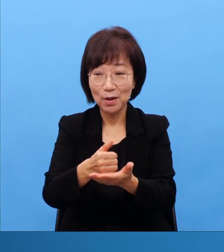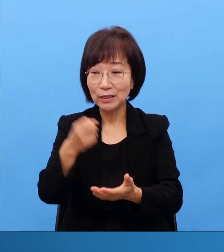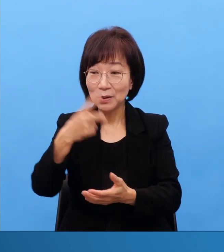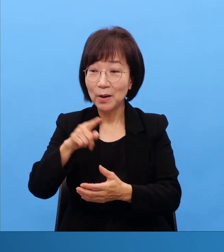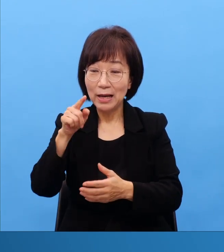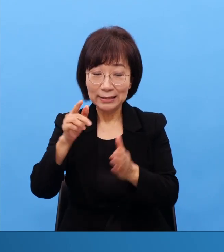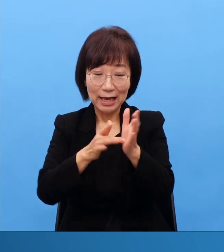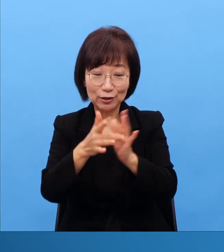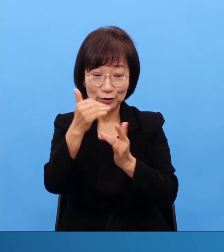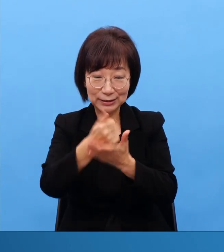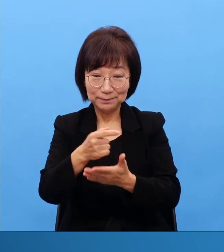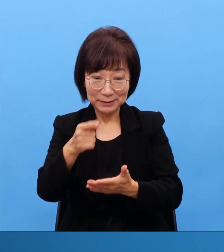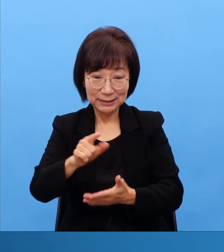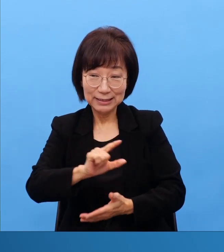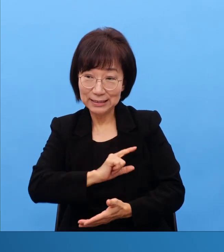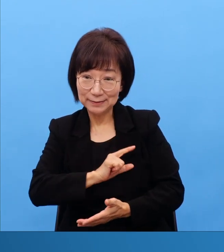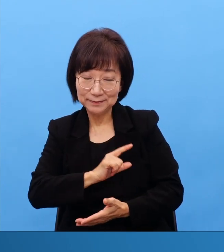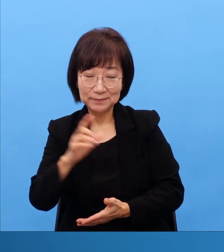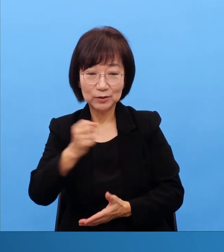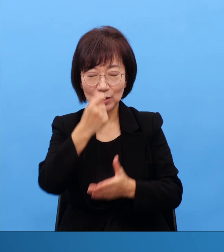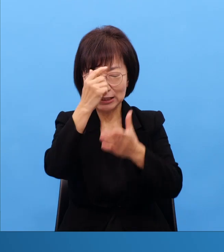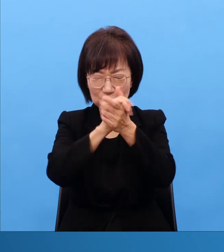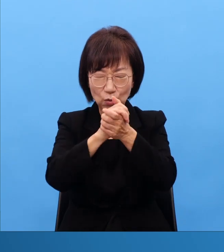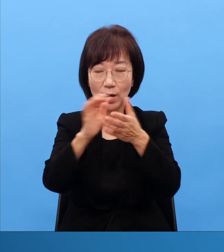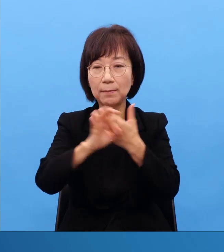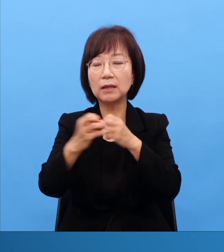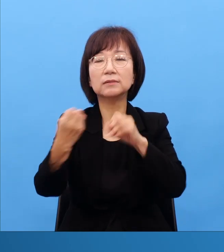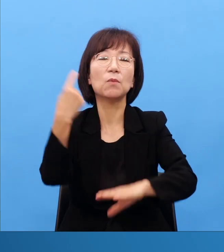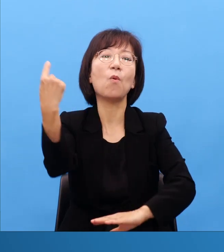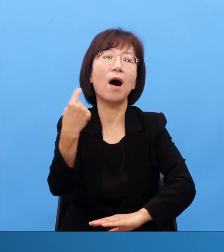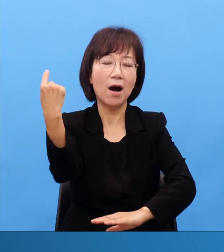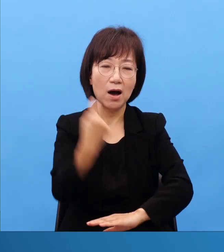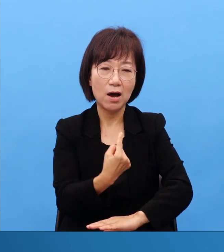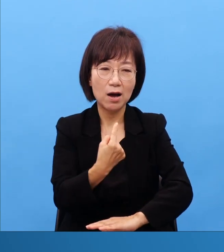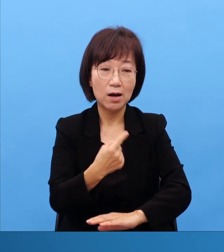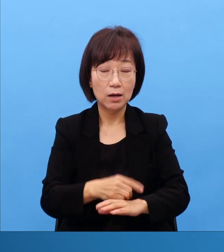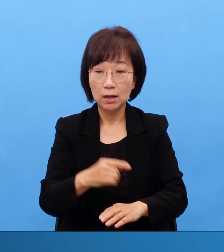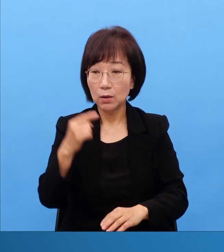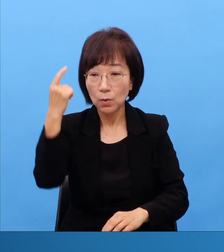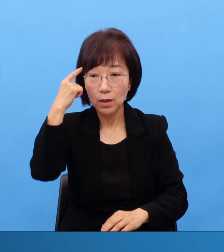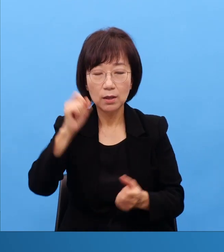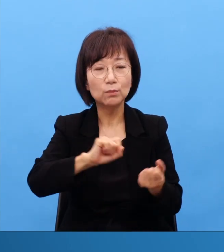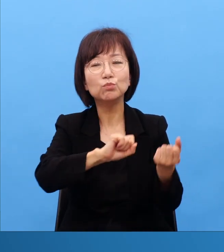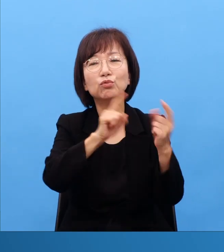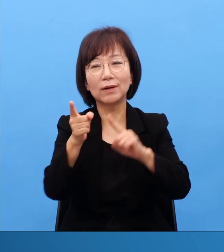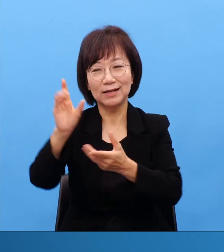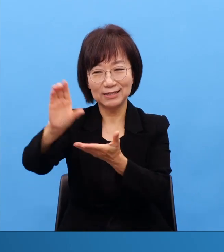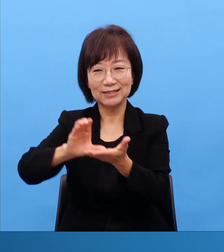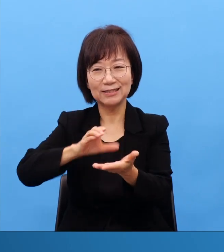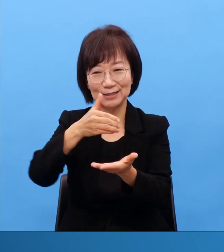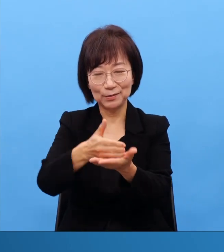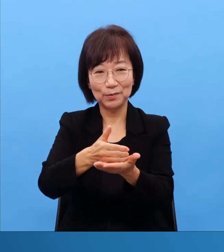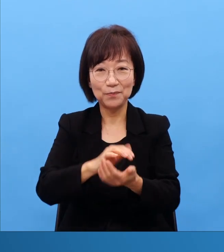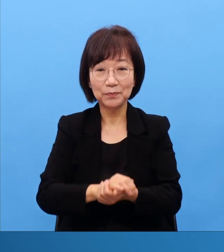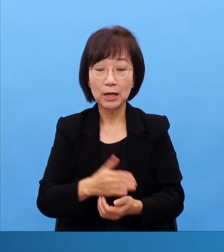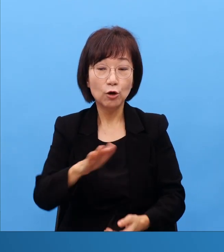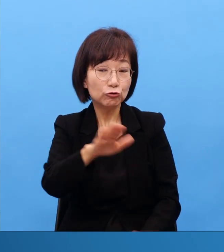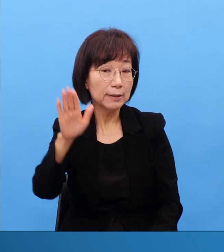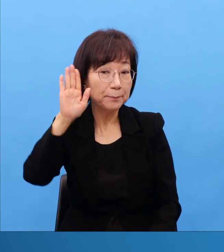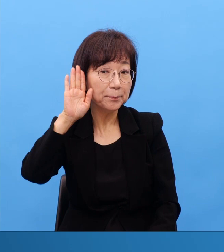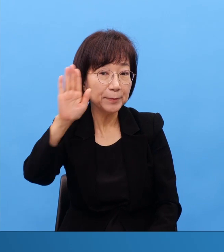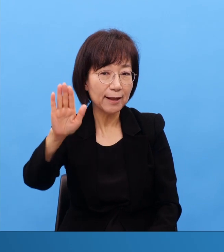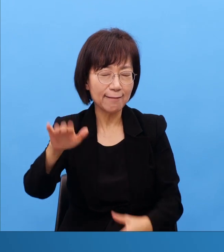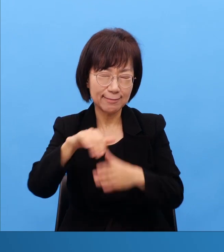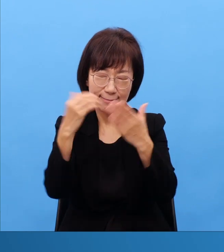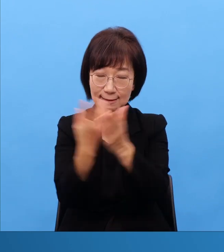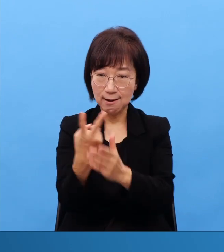옵니다. 부활하신 그리스도. And if you pray in his name even now you can receive your answer. He is the resurrected Lord Jesus. 우리의 Christ. 미래 문제 보장받을 수 있습니다. We can